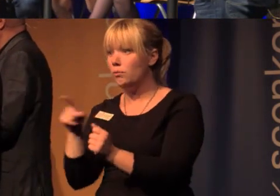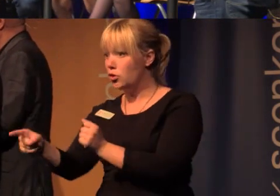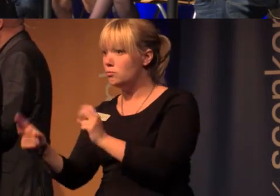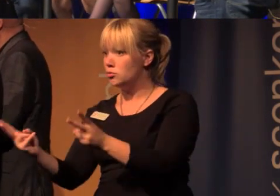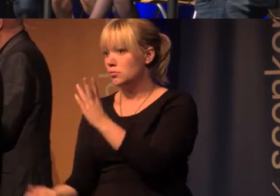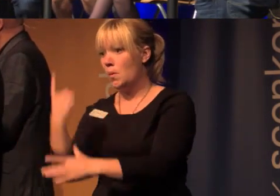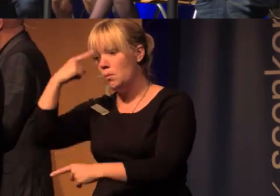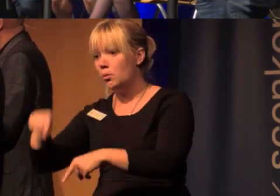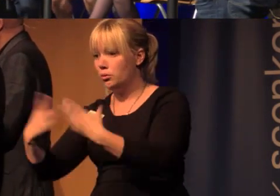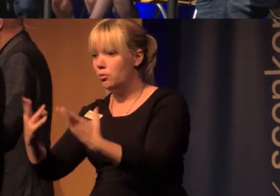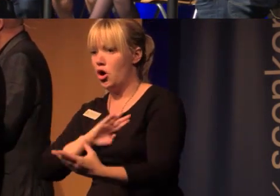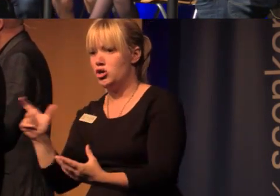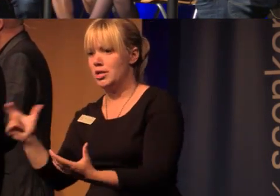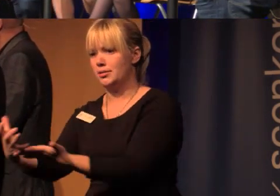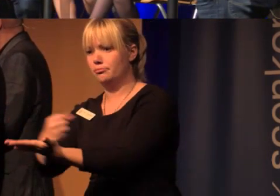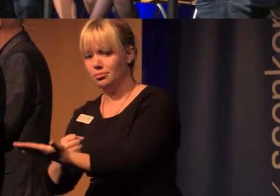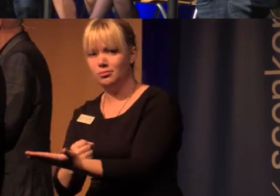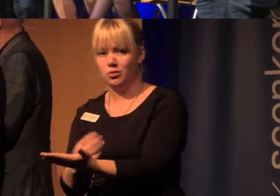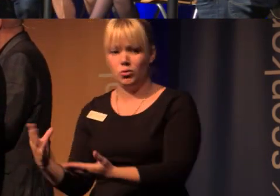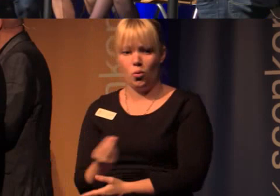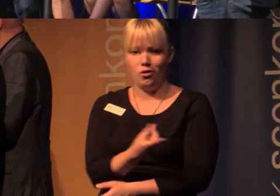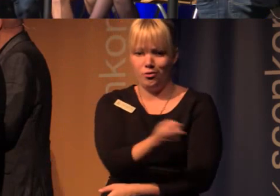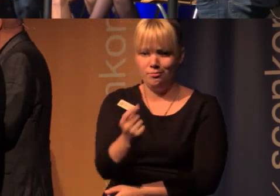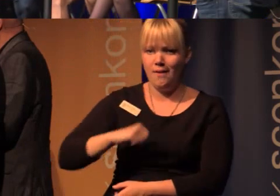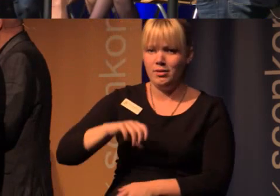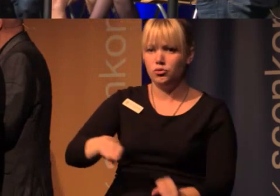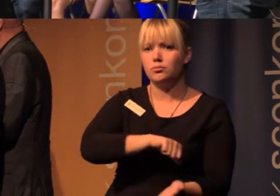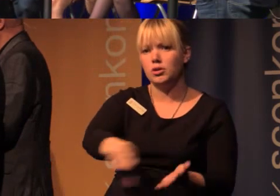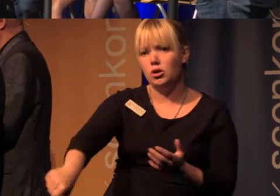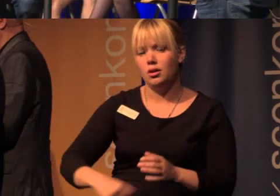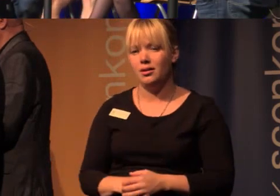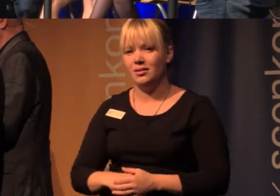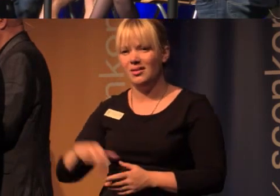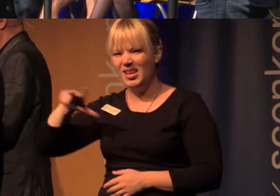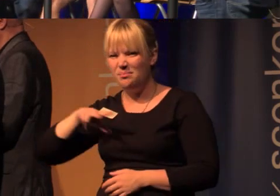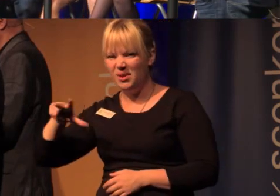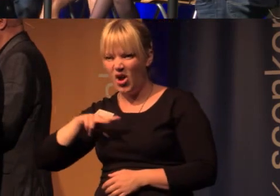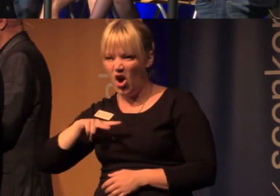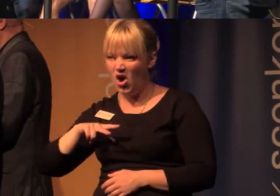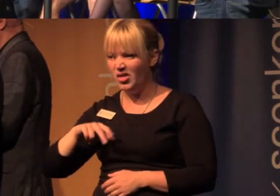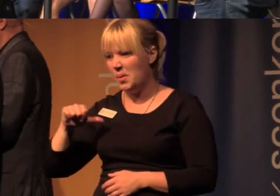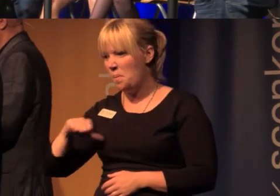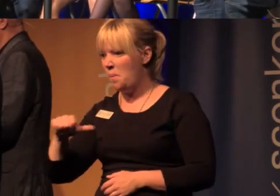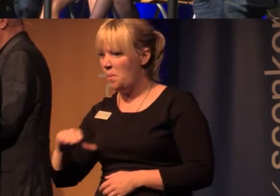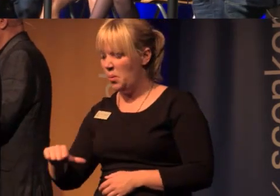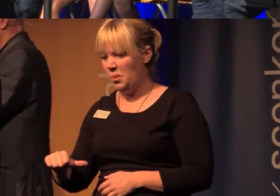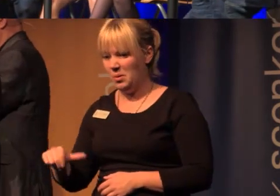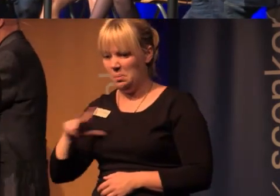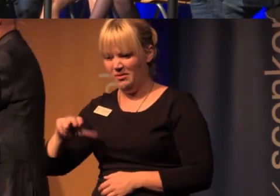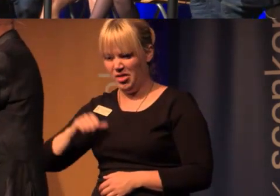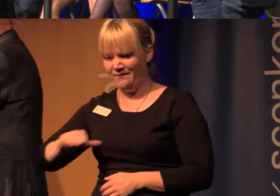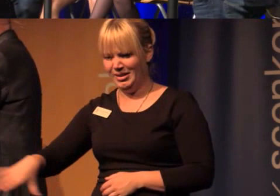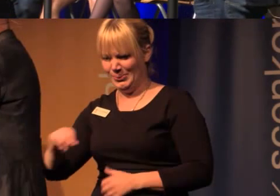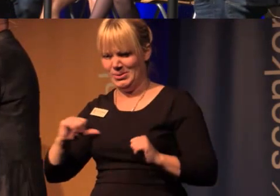på kultur. Och när man dessutom pratar om att det ska vara privata finansieringskällor, tycker jag det är helt ohållbart att man inte också ska kunna betala då.